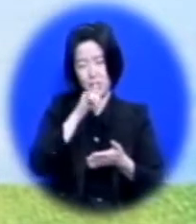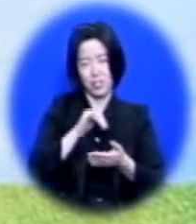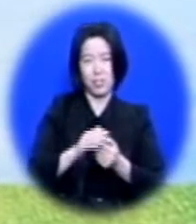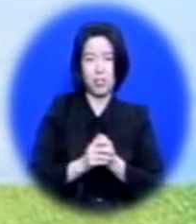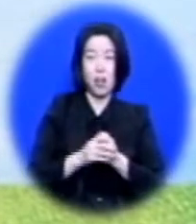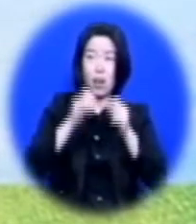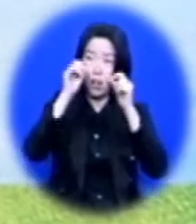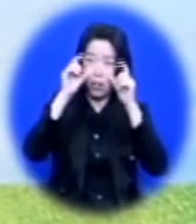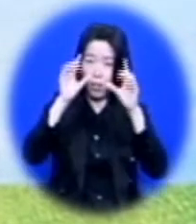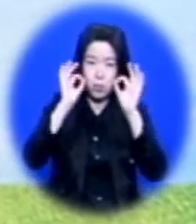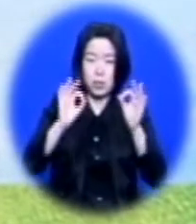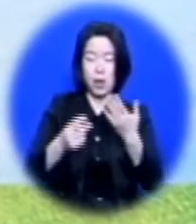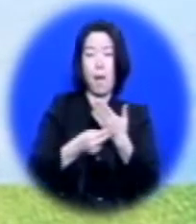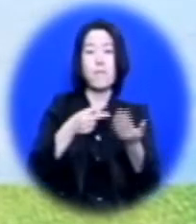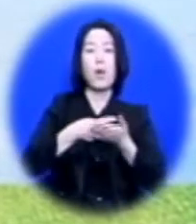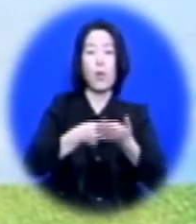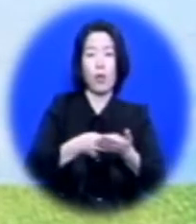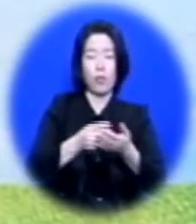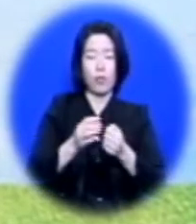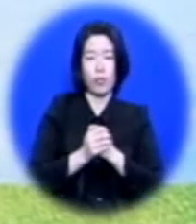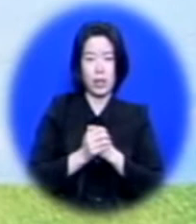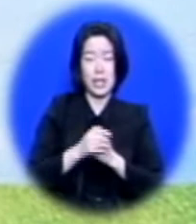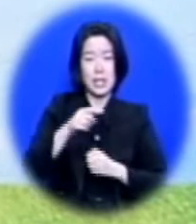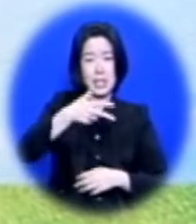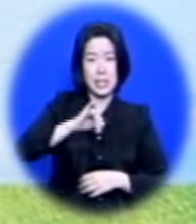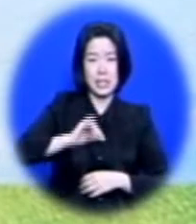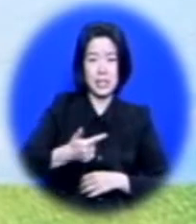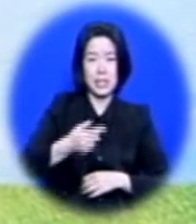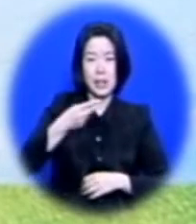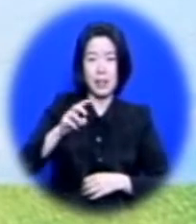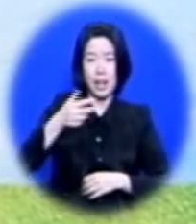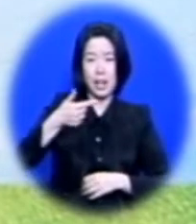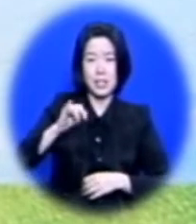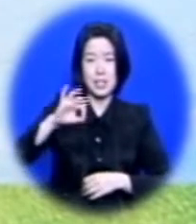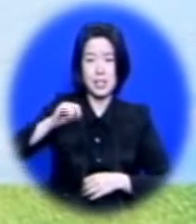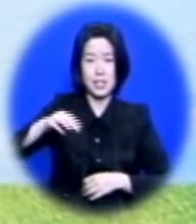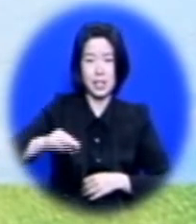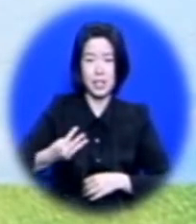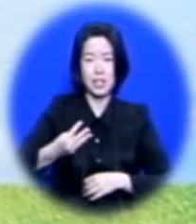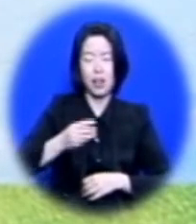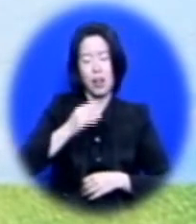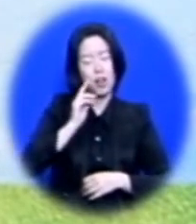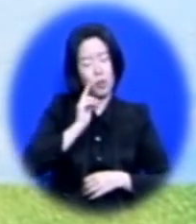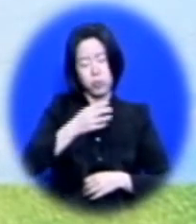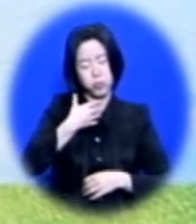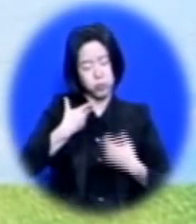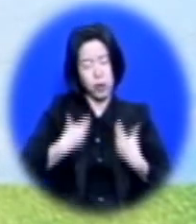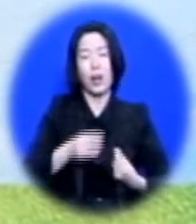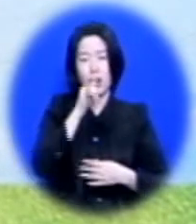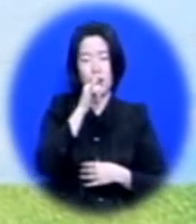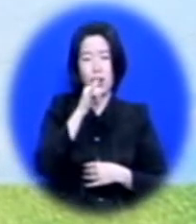깨보니까 병원입니다 이진 다니엘이 얼마나 낙심이 됐는지 왜